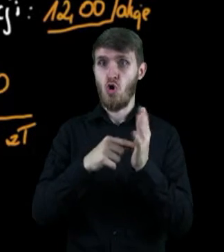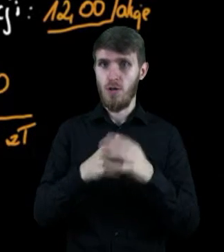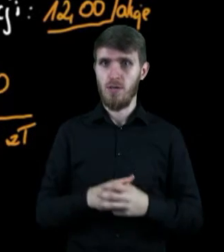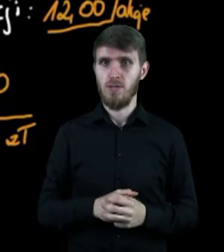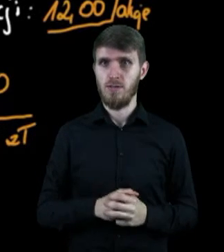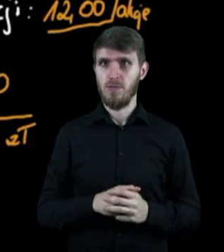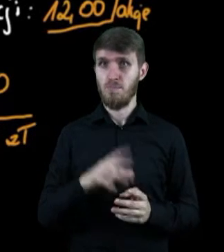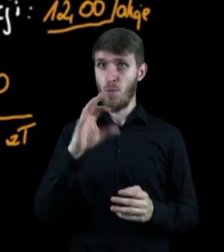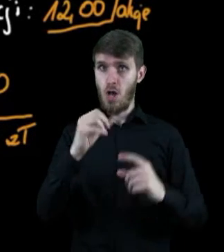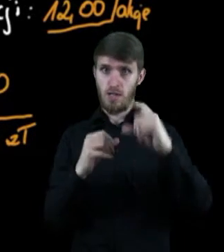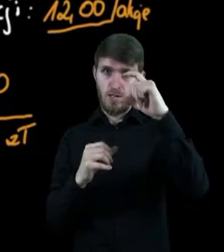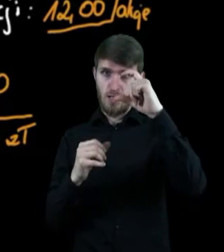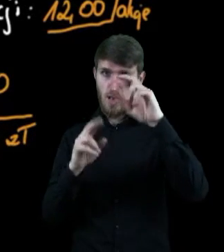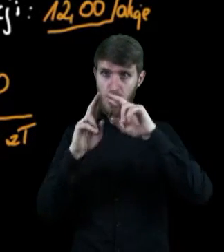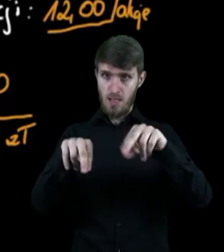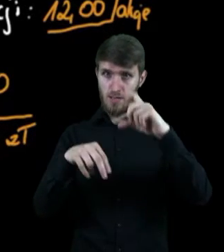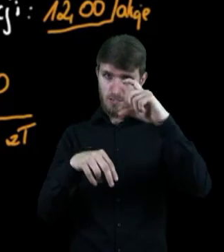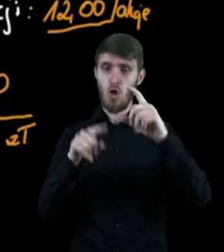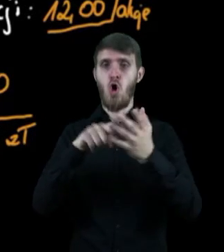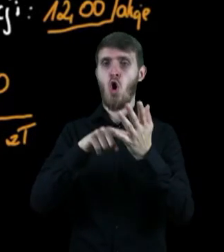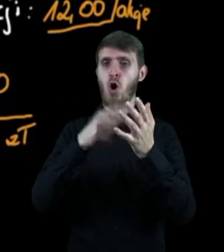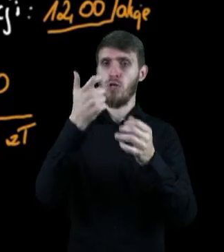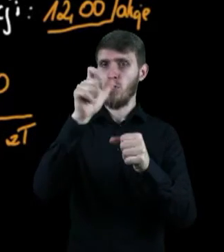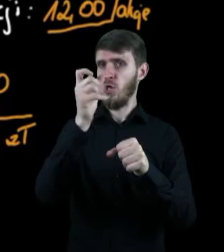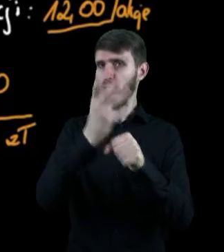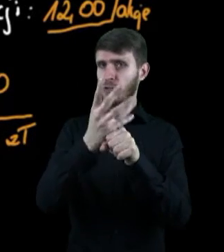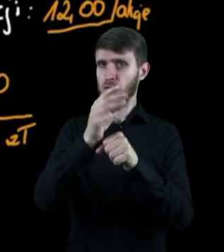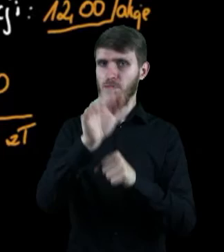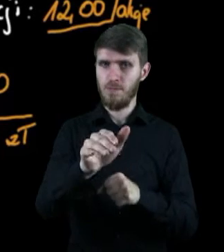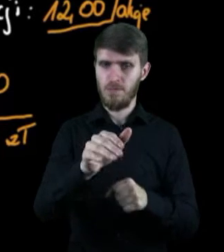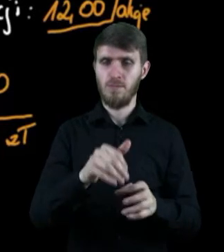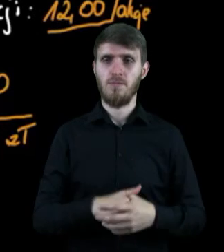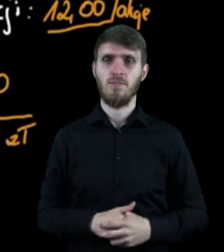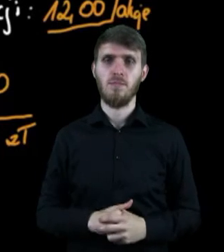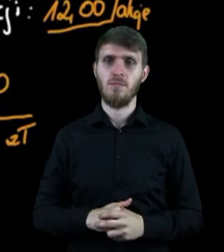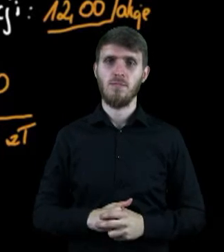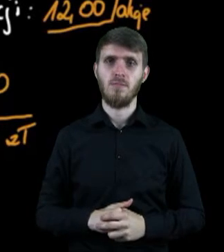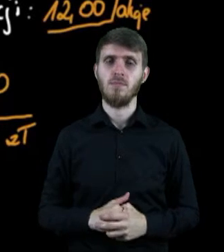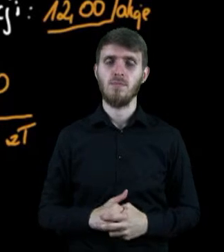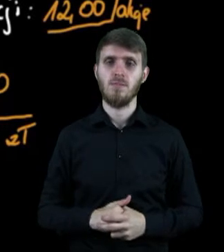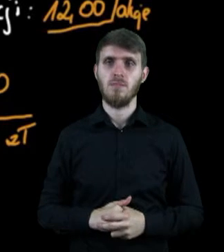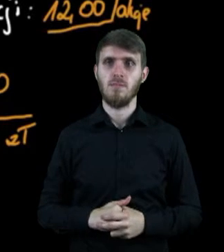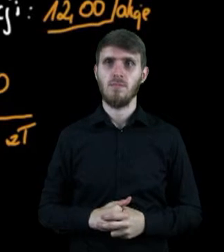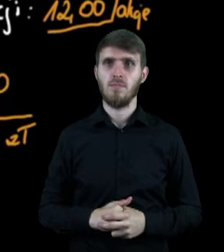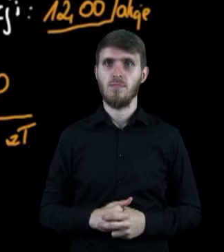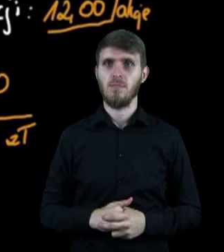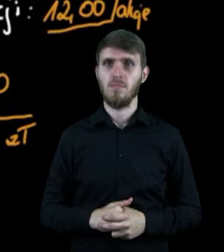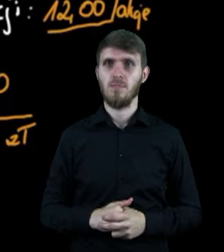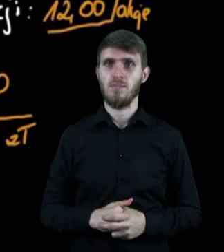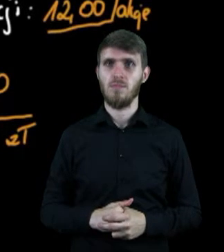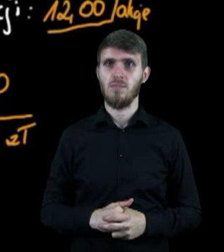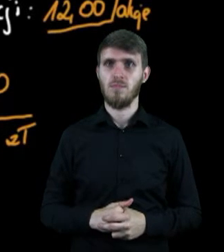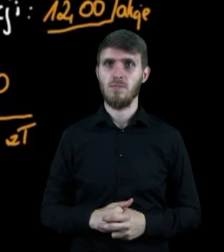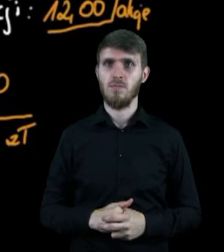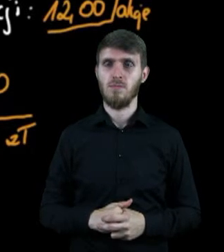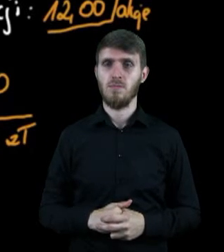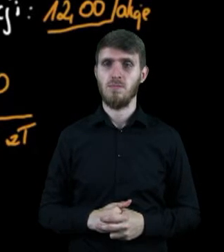a 220 tysięcy, czyli to jest ten tutaj kwadracik zaznaczony na biało. Bo przecież ten fragment